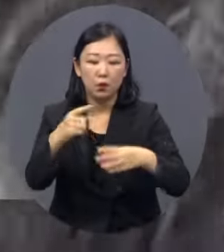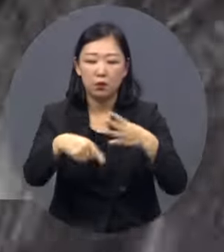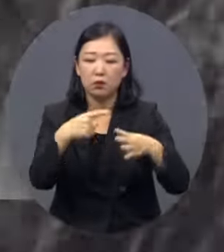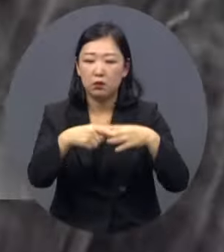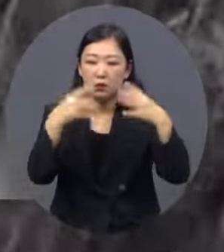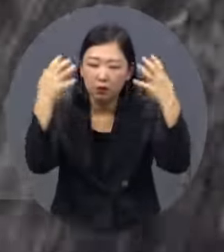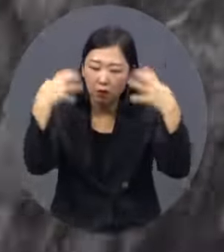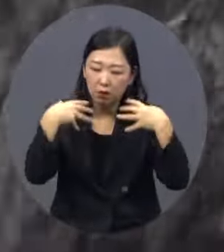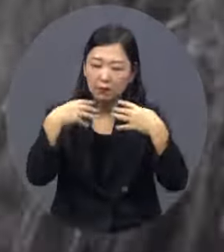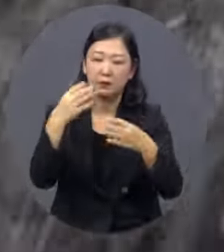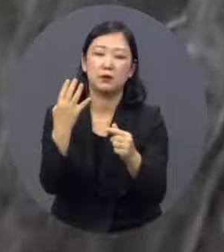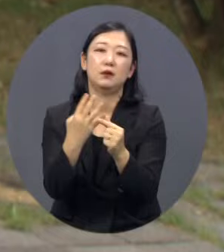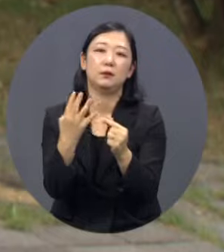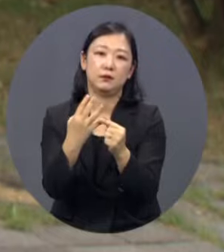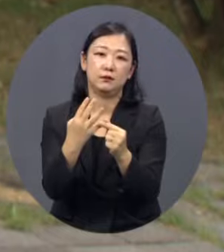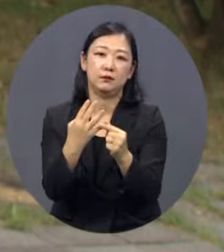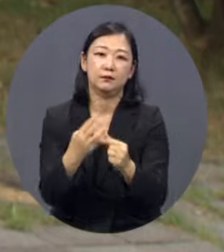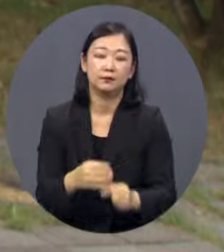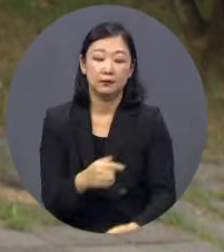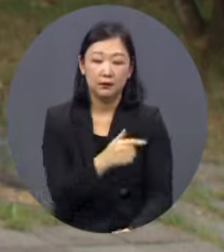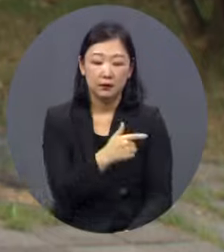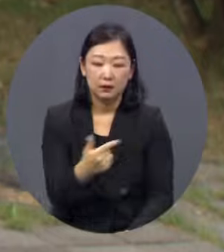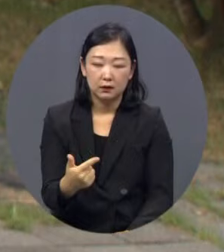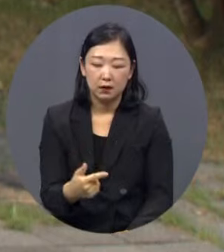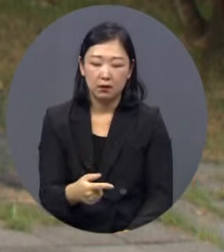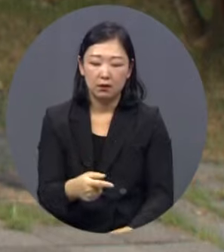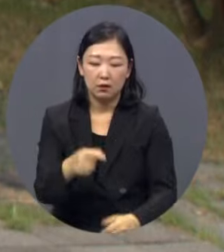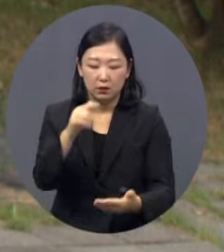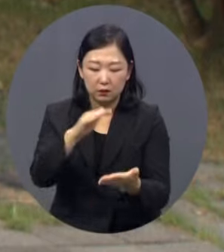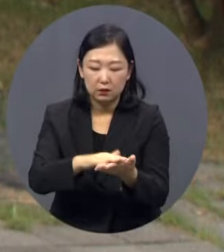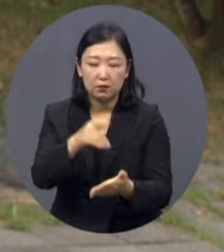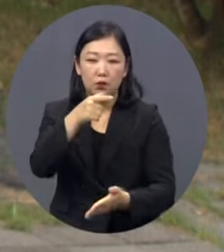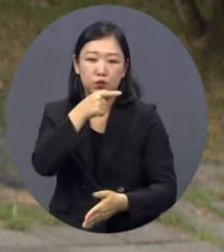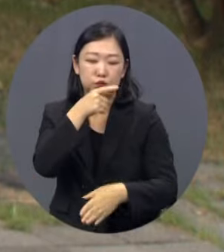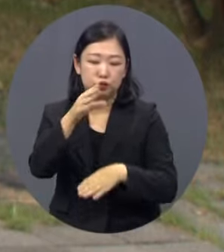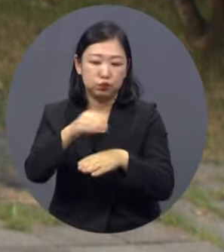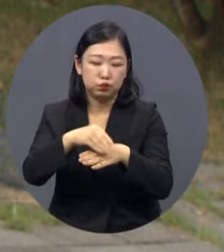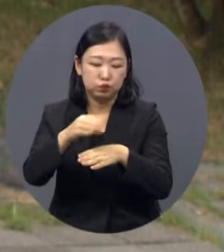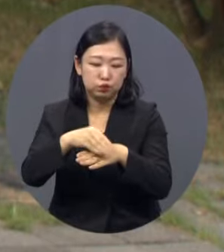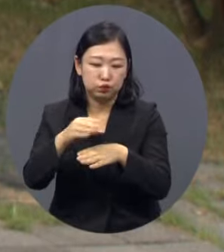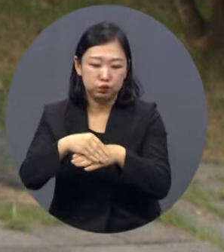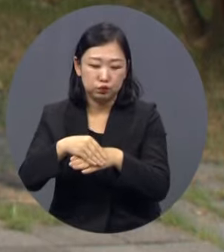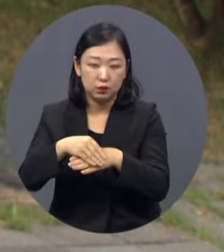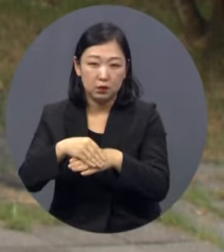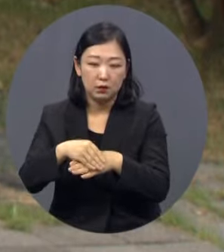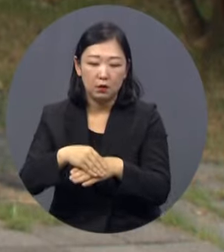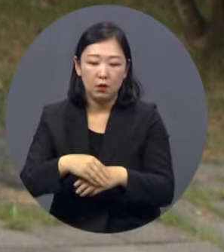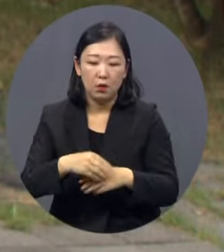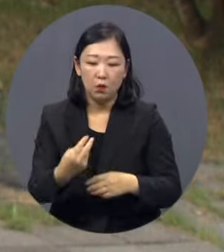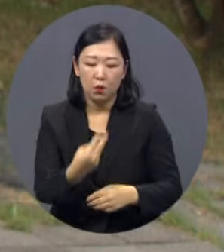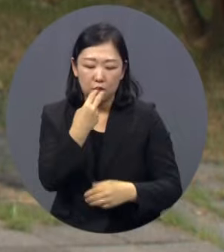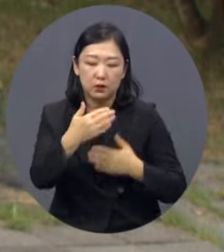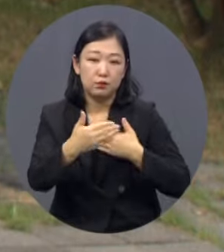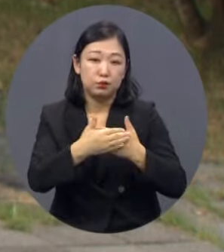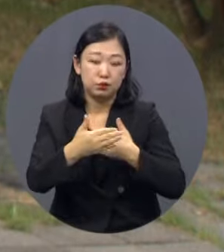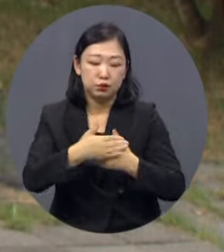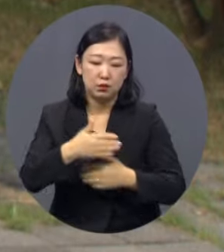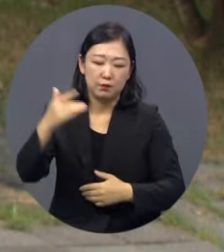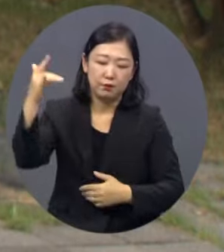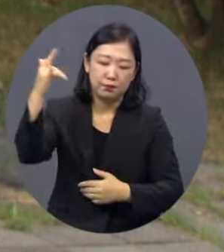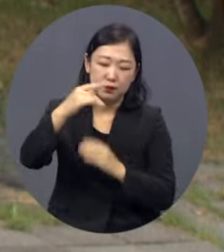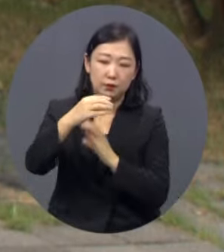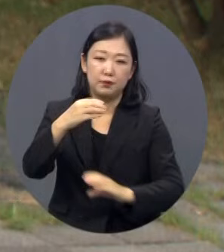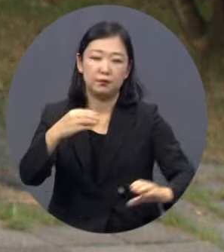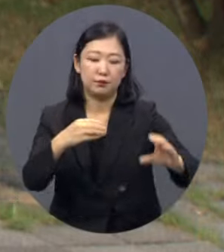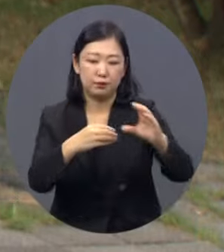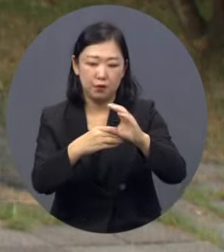네 번째입니다. 다량의 고온다습한 수증기가 유입되어 대기 불안정한 가운데 낮 동안 햇빛이 더해져